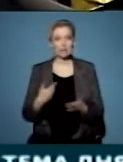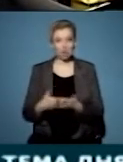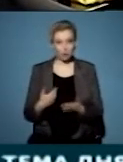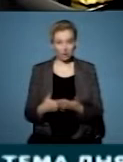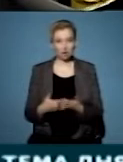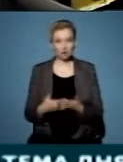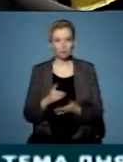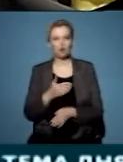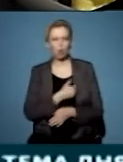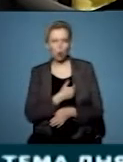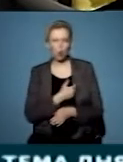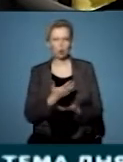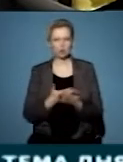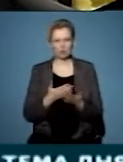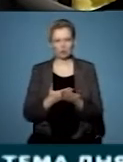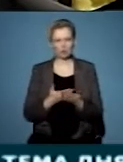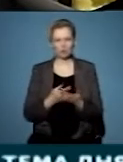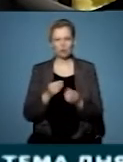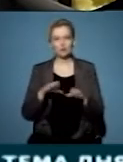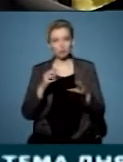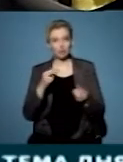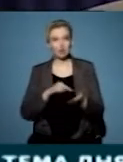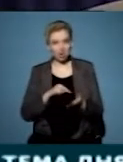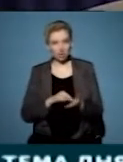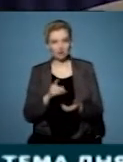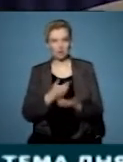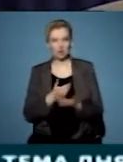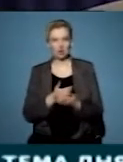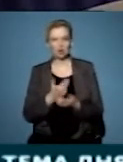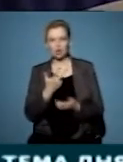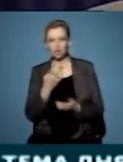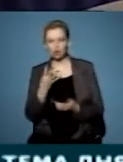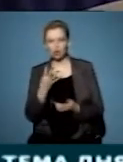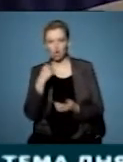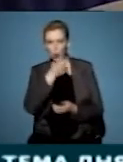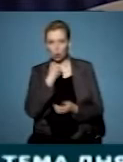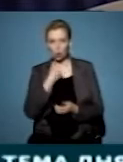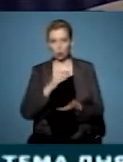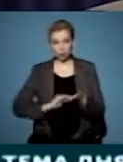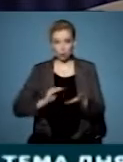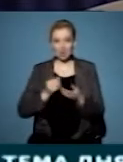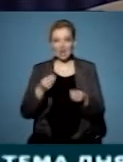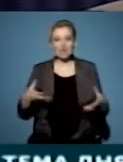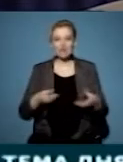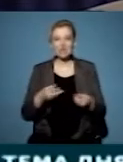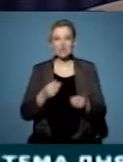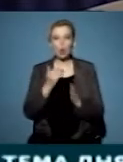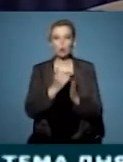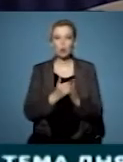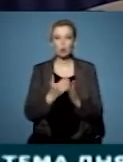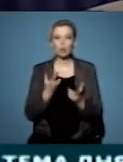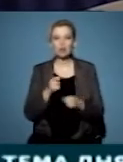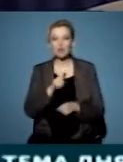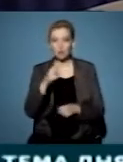наприклад, хочете при піднятті тарифу на 3-4 роки пропишіть інвестиційну програму, де